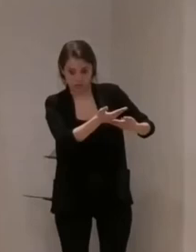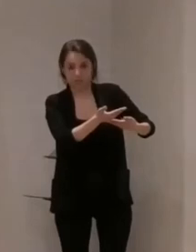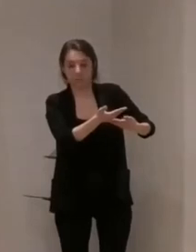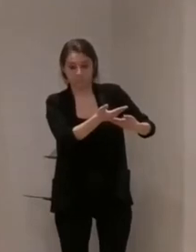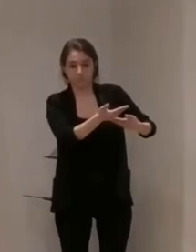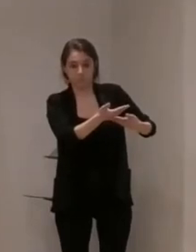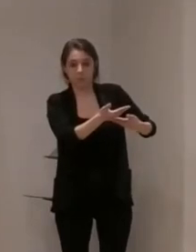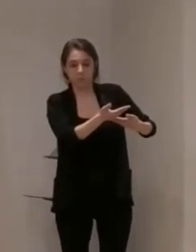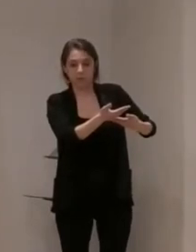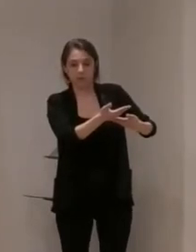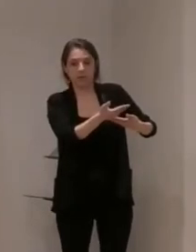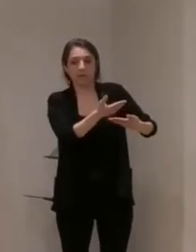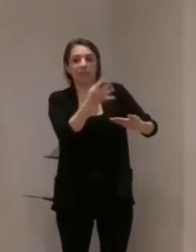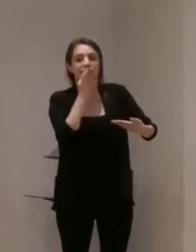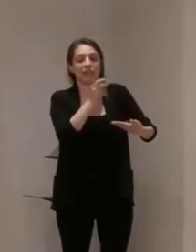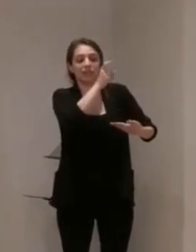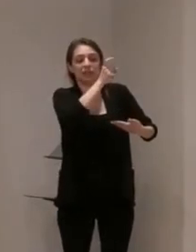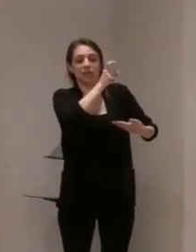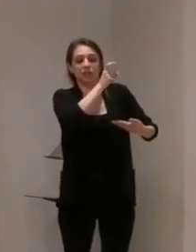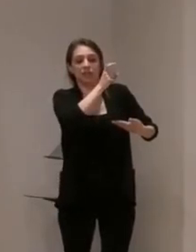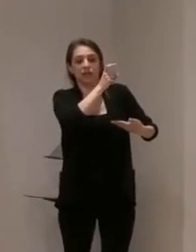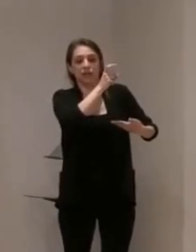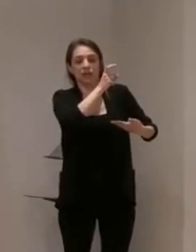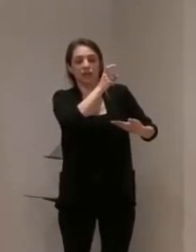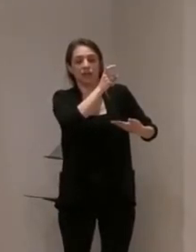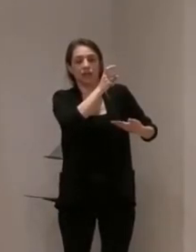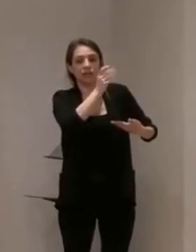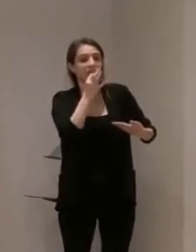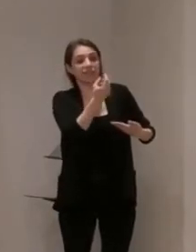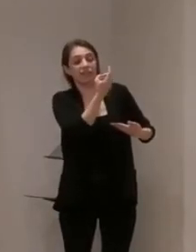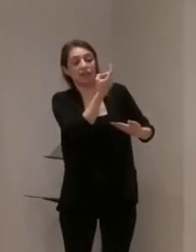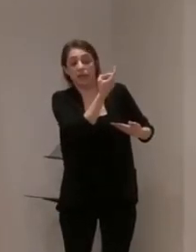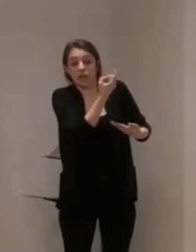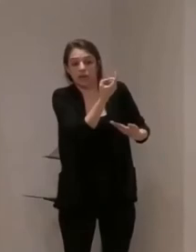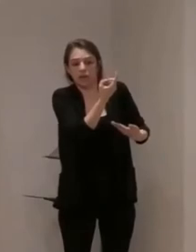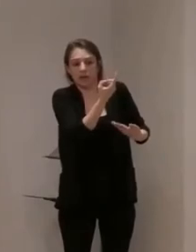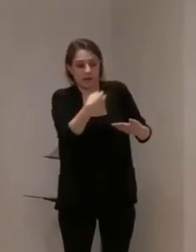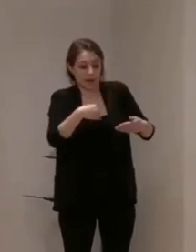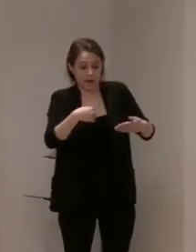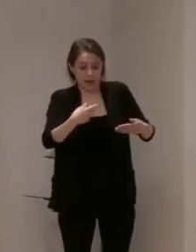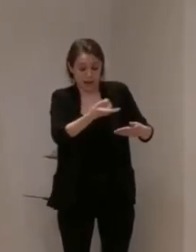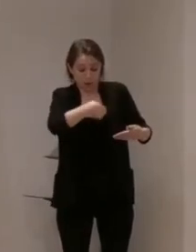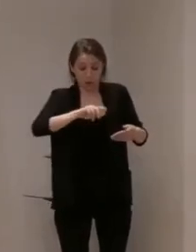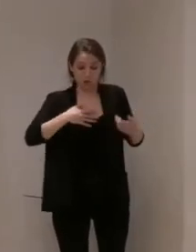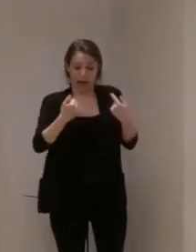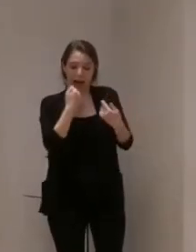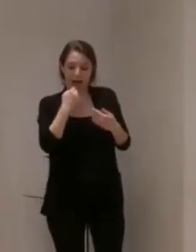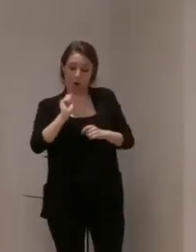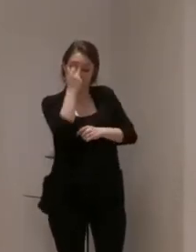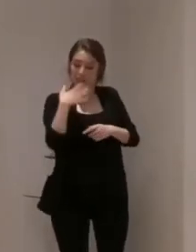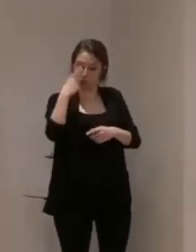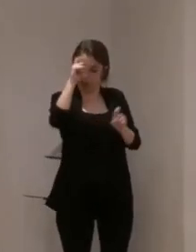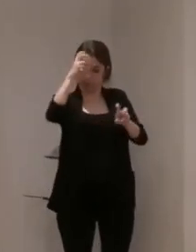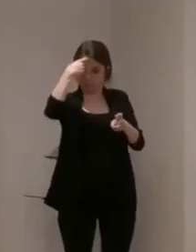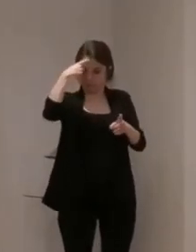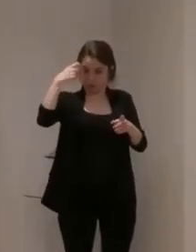s'ha aconseguit alguna millora en tema de memòria, ha sigut perquè entitats memorialistes han tirat del